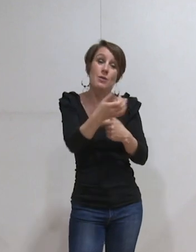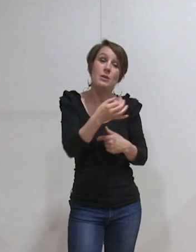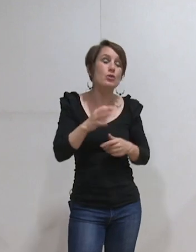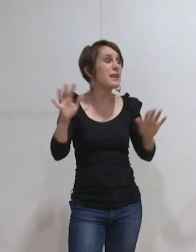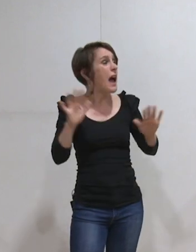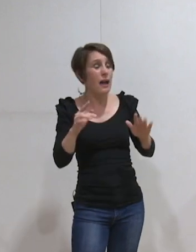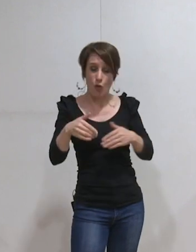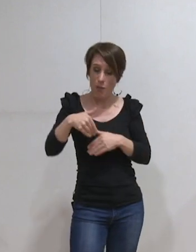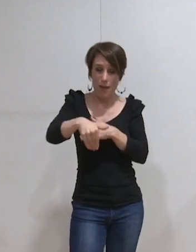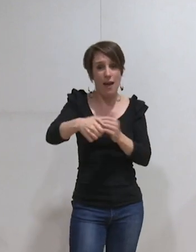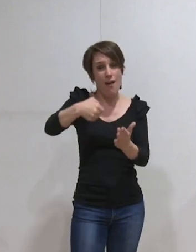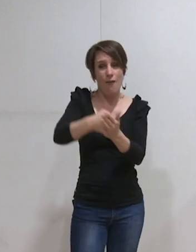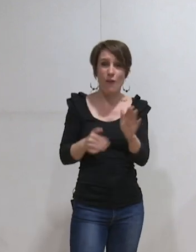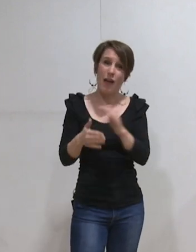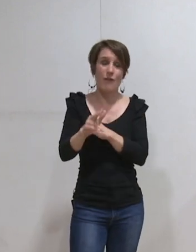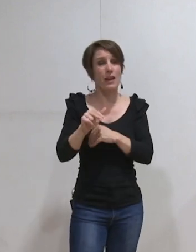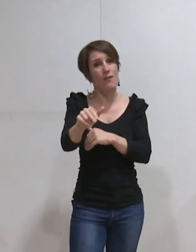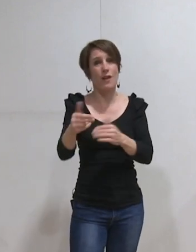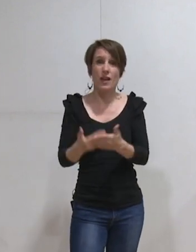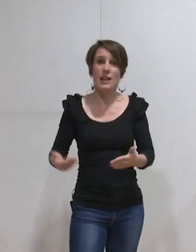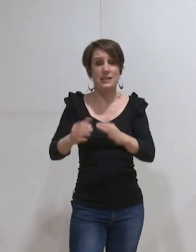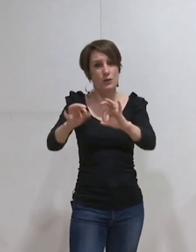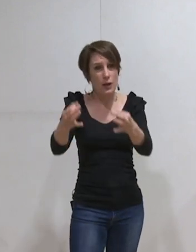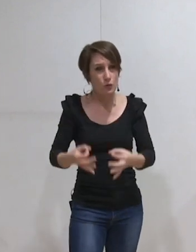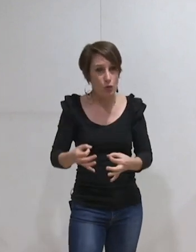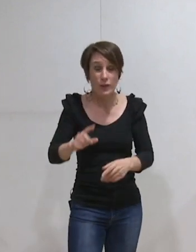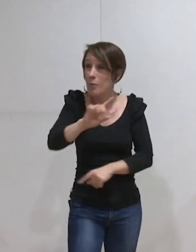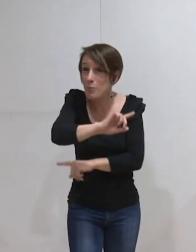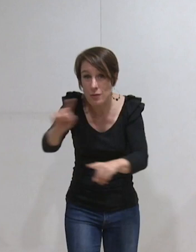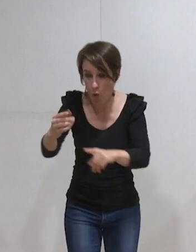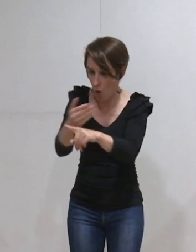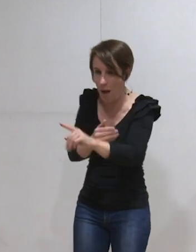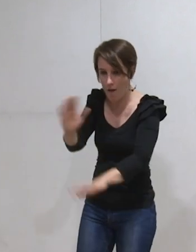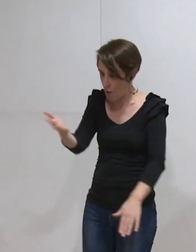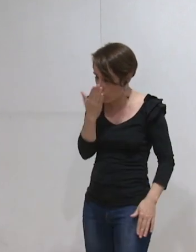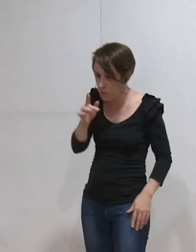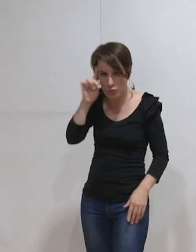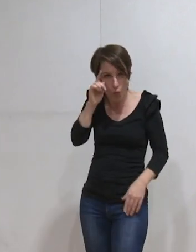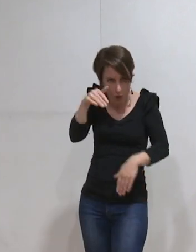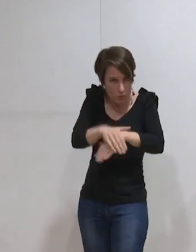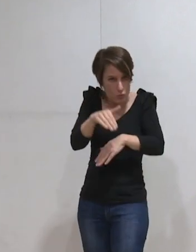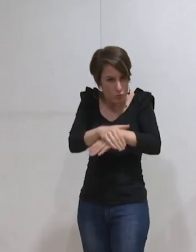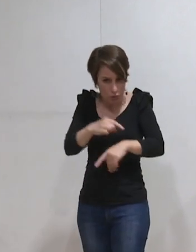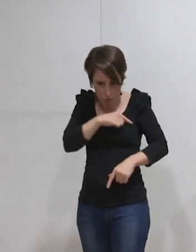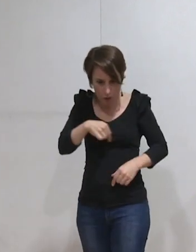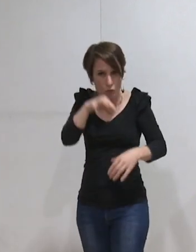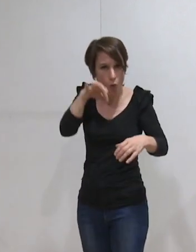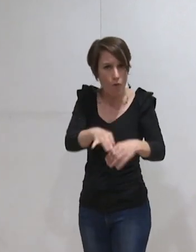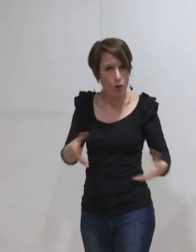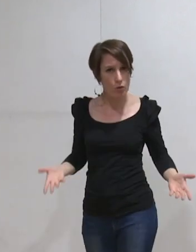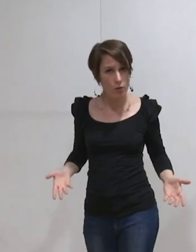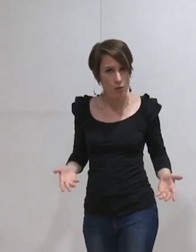nous entamons ce processus donc c'est ce soir que les conseillers